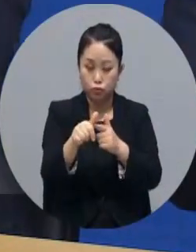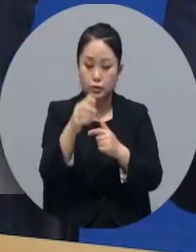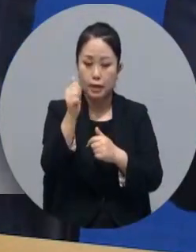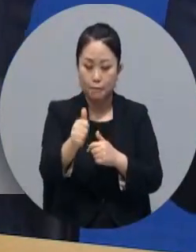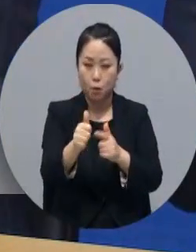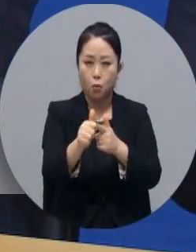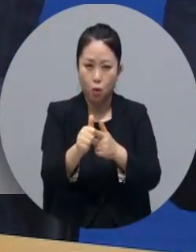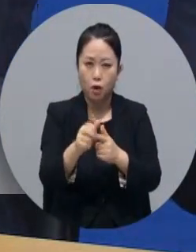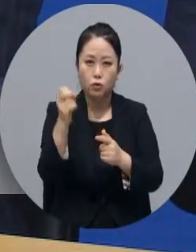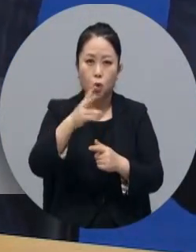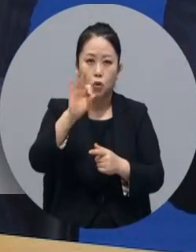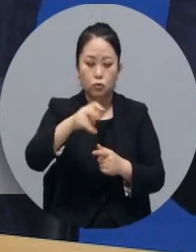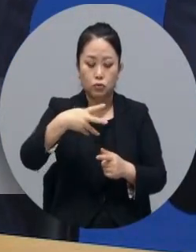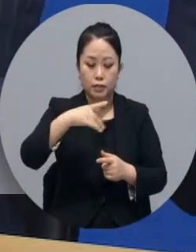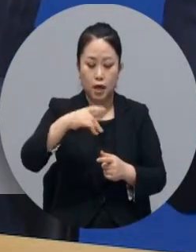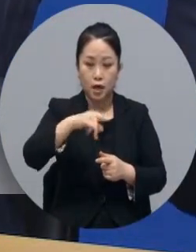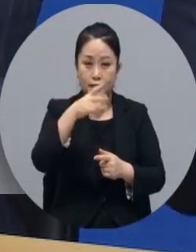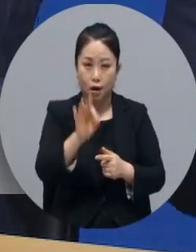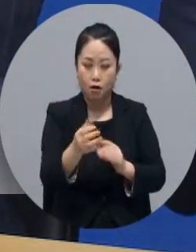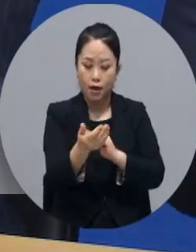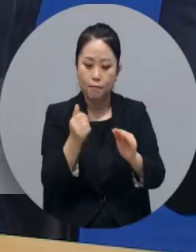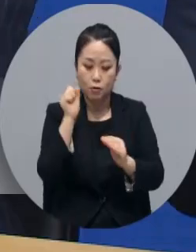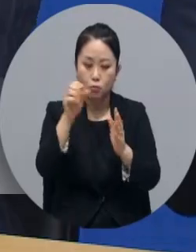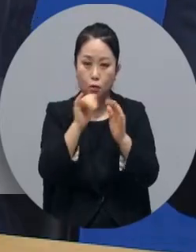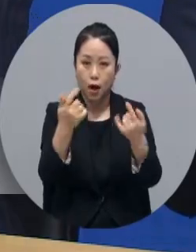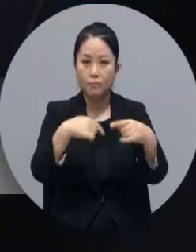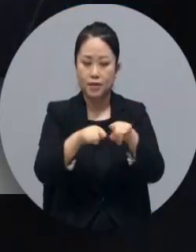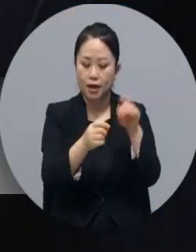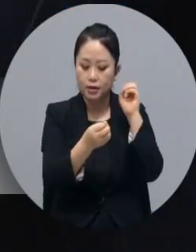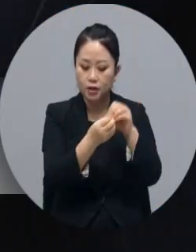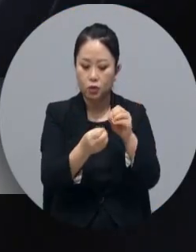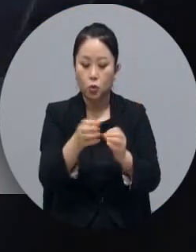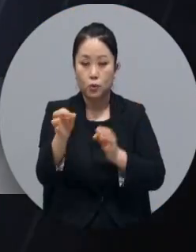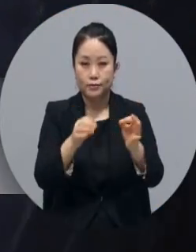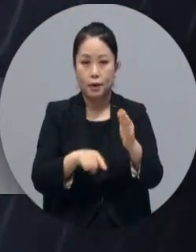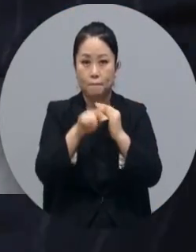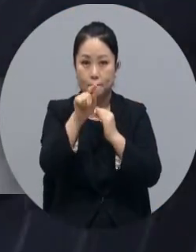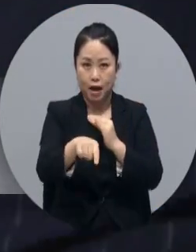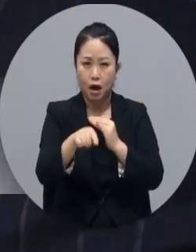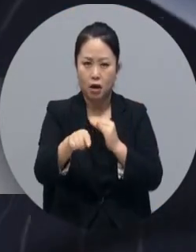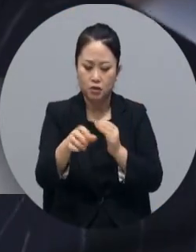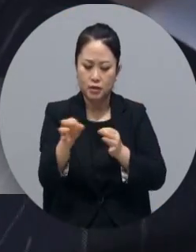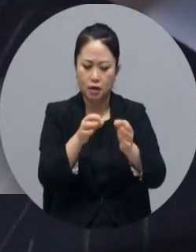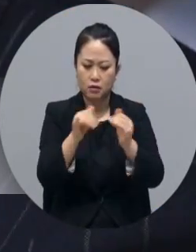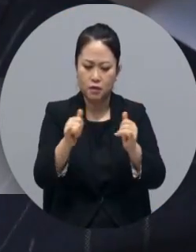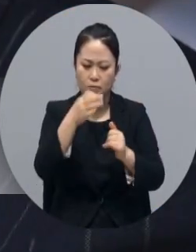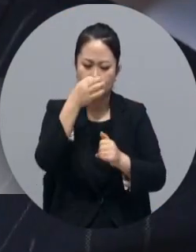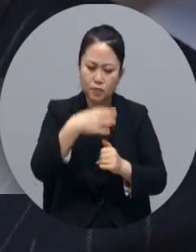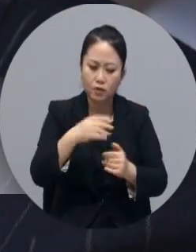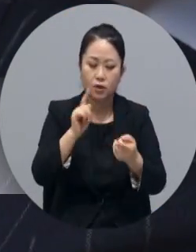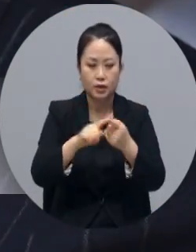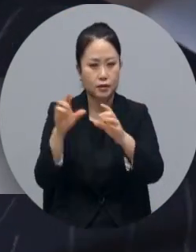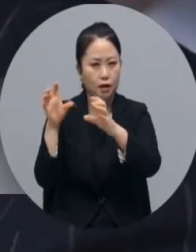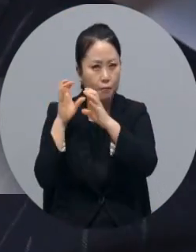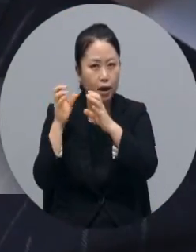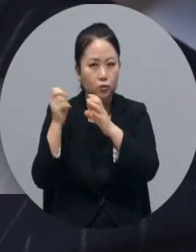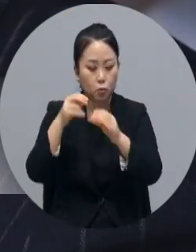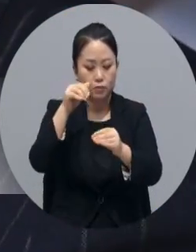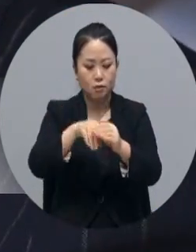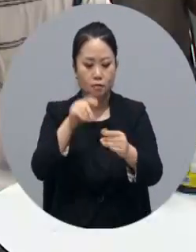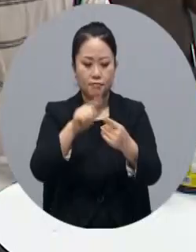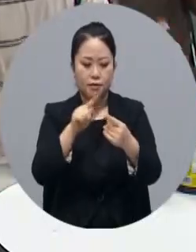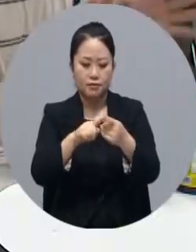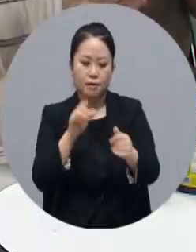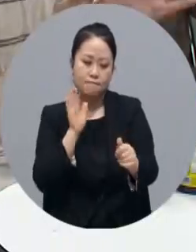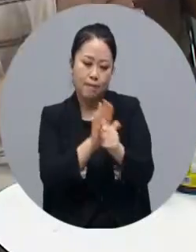대표, 유재성 예비 후보와 함께 전통시장을 찾아 소상공인들의 애로사항을 들었고 선거에 대한 총력 지원